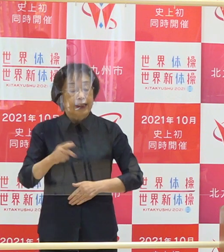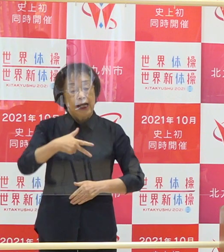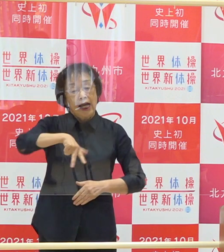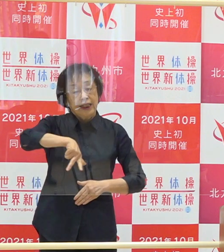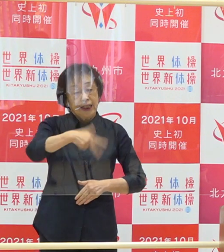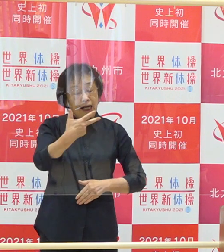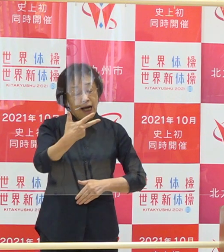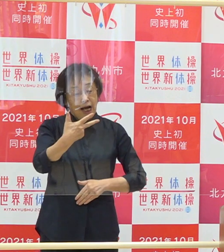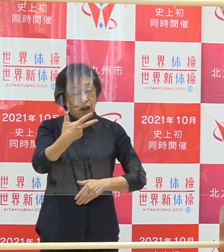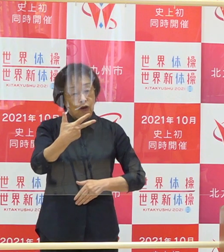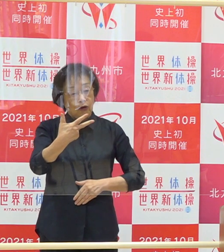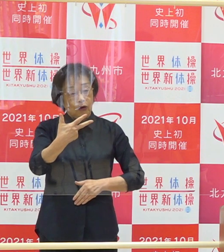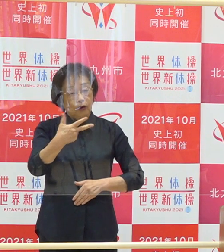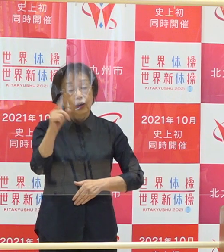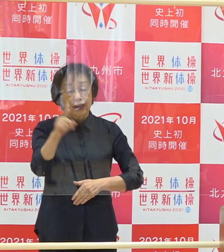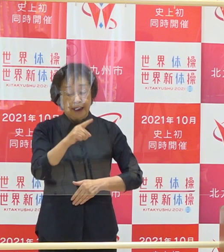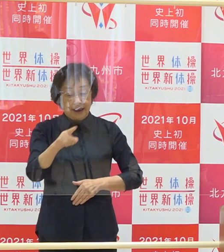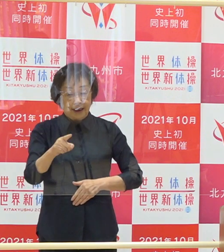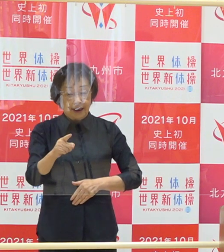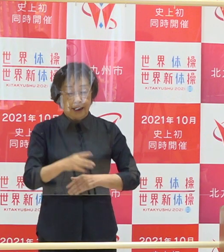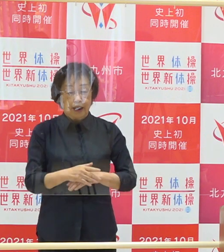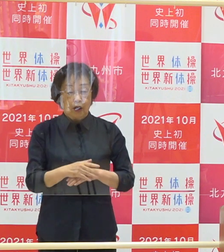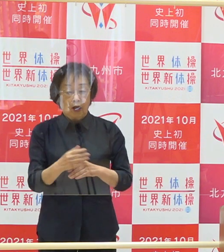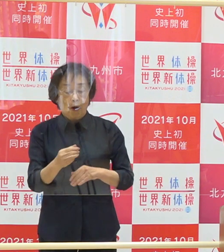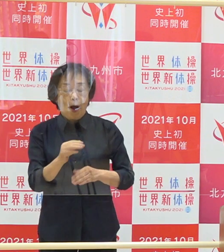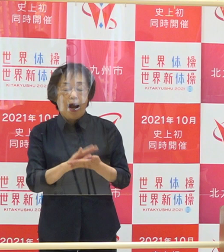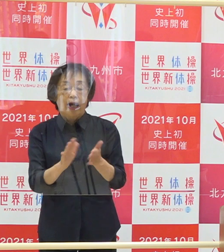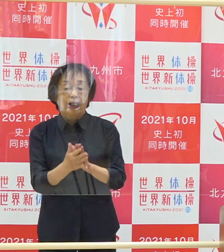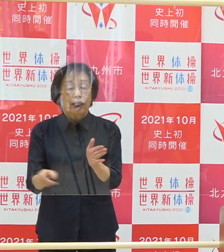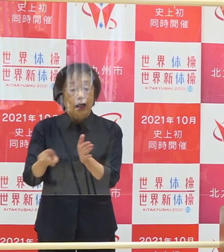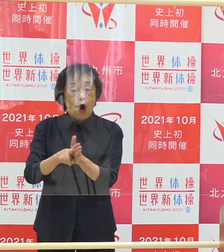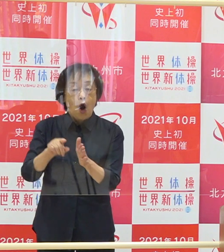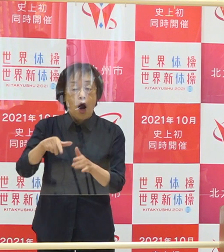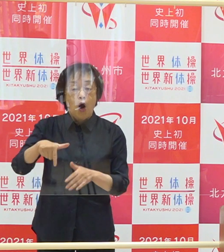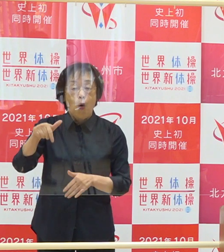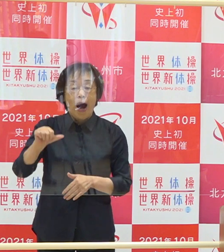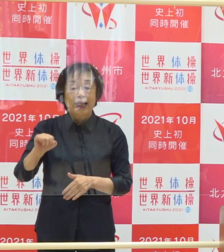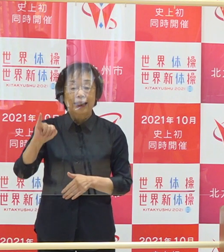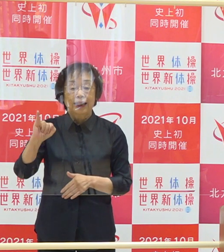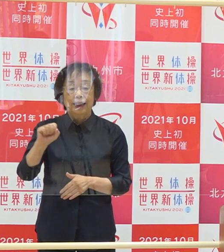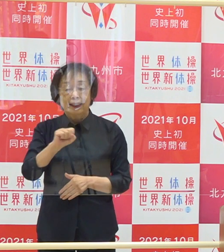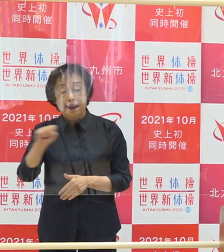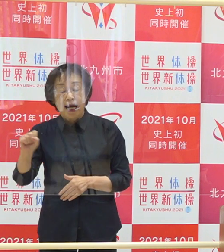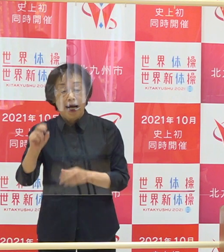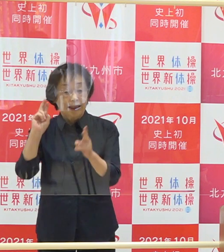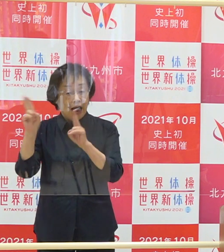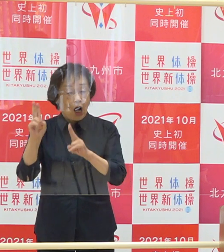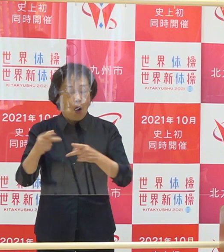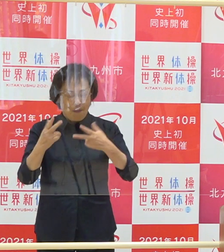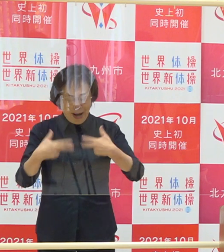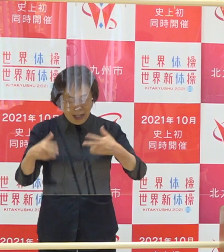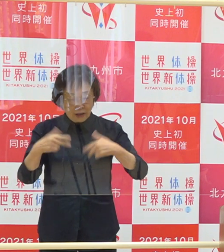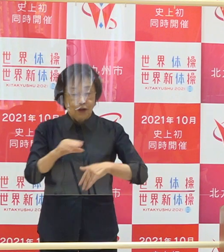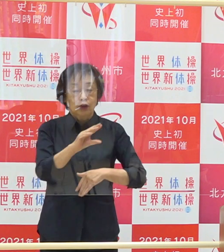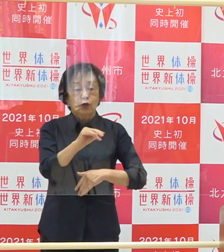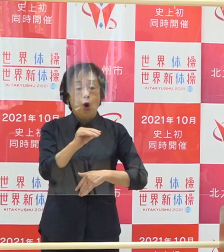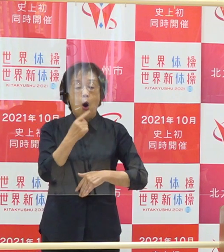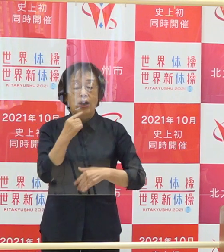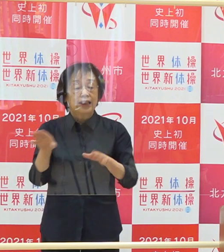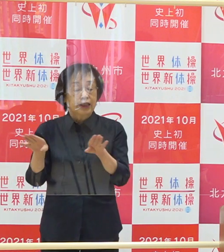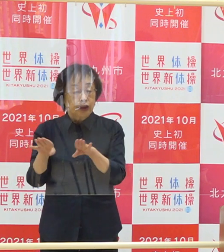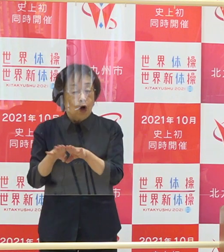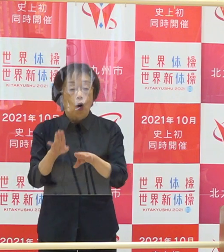枠であります。新たに追加するファイザー社製のワクチン接種は毎週同日曜日に実施します